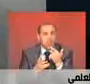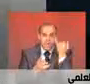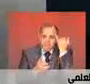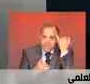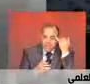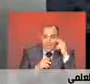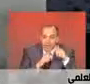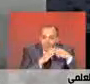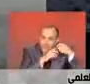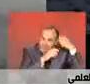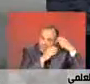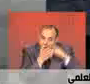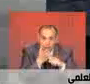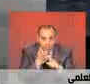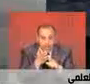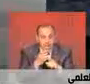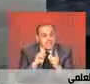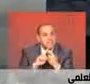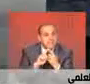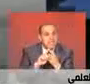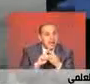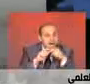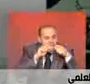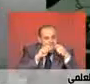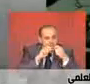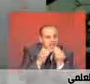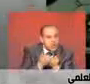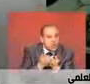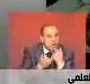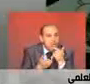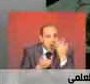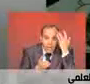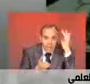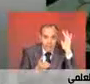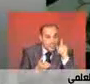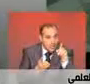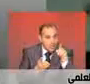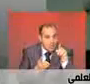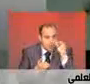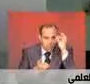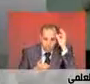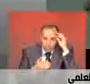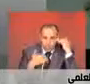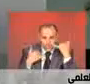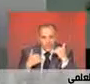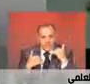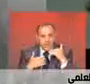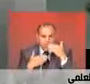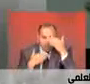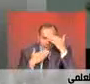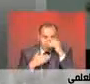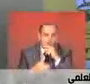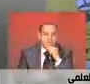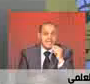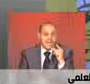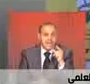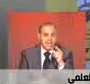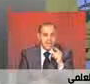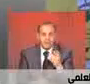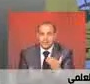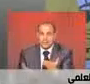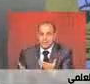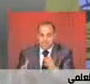المبدعين السينمائيين المختصين في الأفلام الوثائقية العلمية من تونس والجزائر والمغرب وموريتانيا.